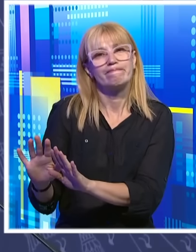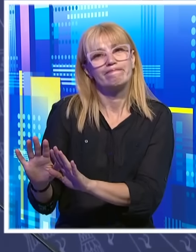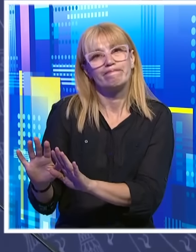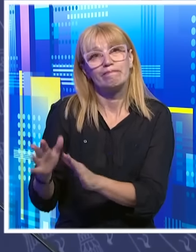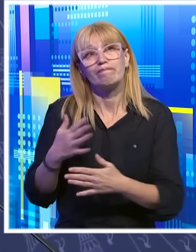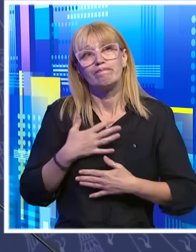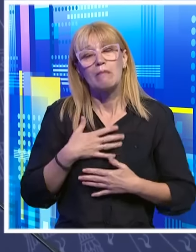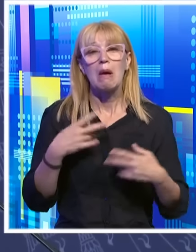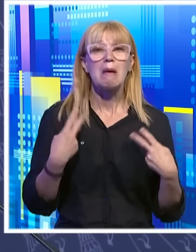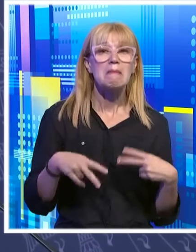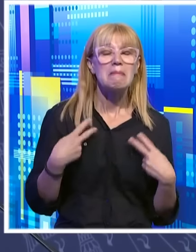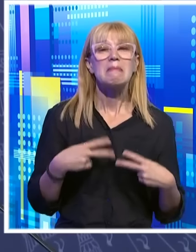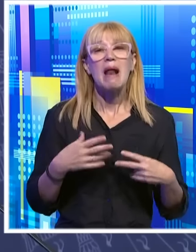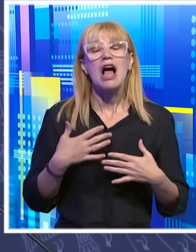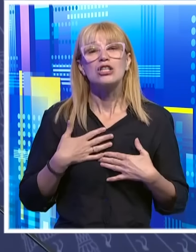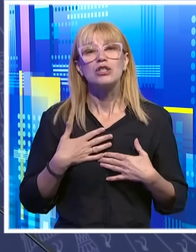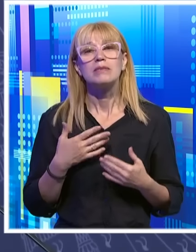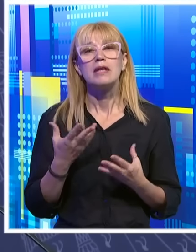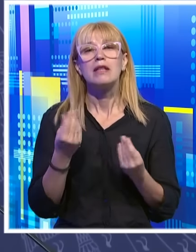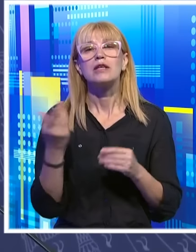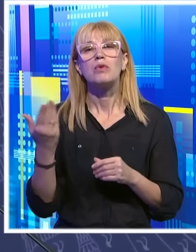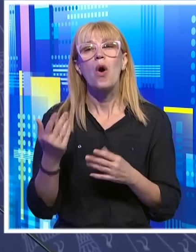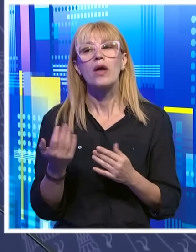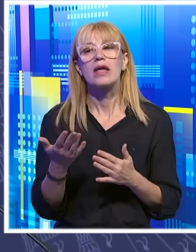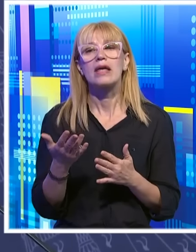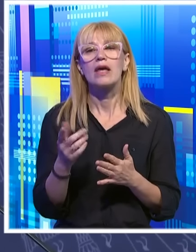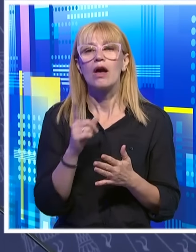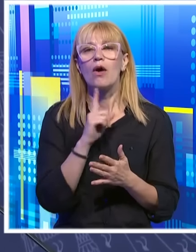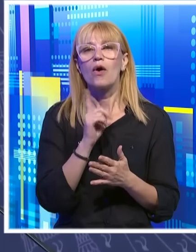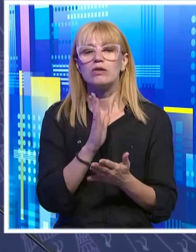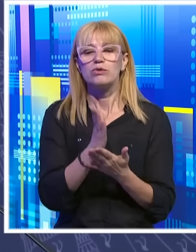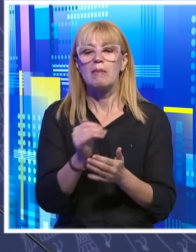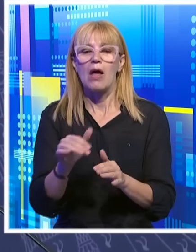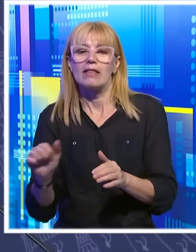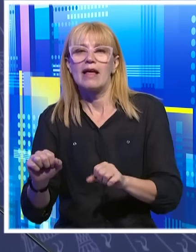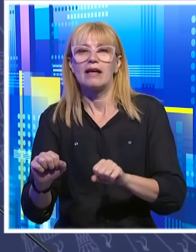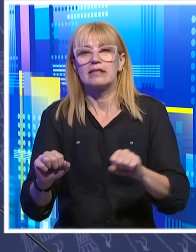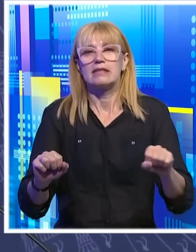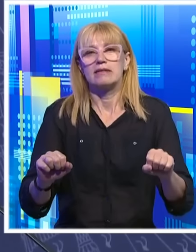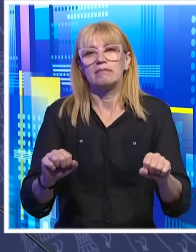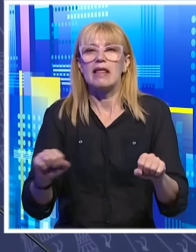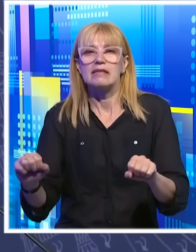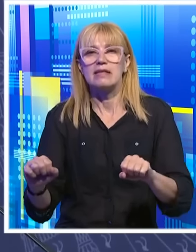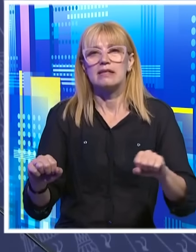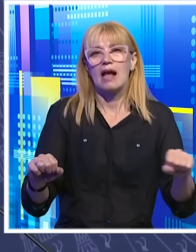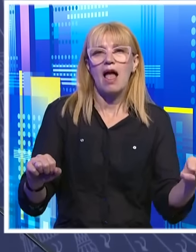plašim se da će mnogi malo desno i malo levo od centra krenuti da se ujedinjuju u mržnji prema